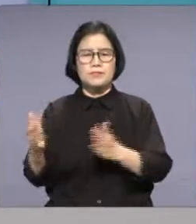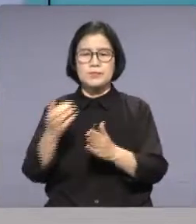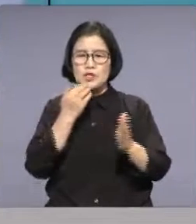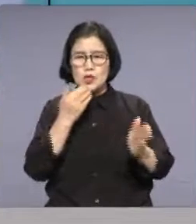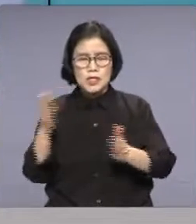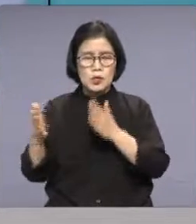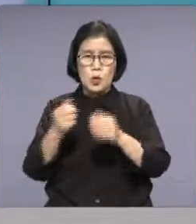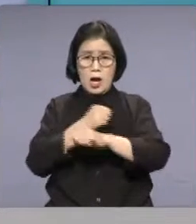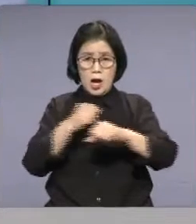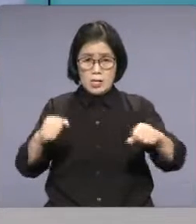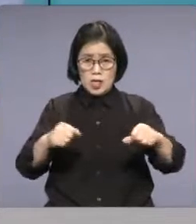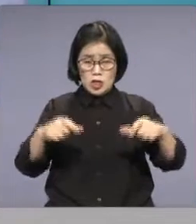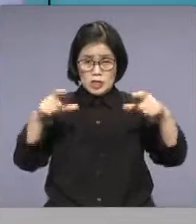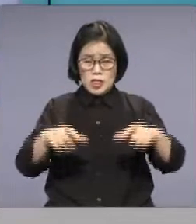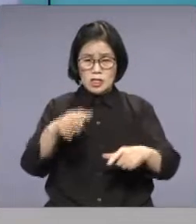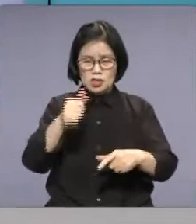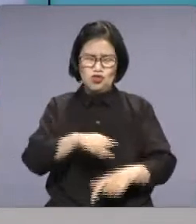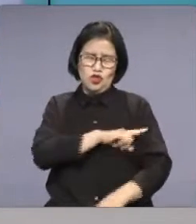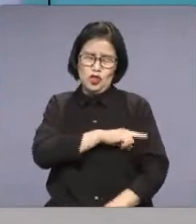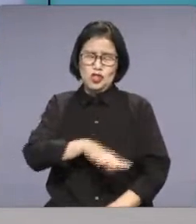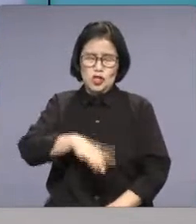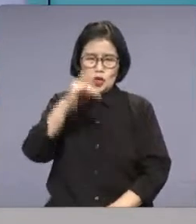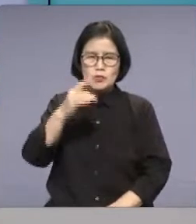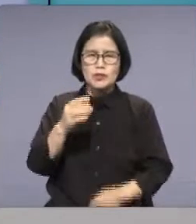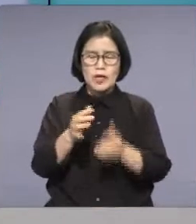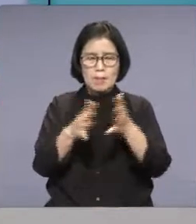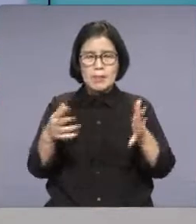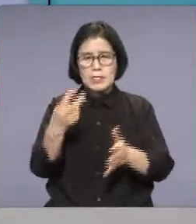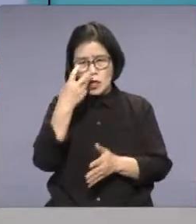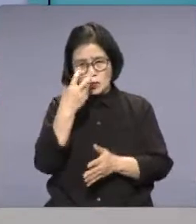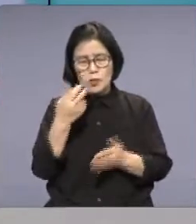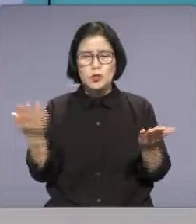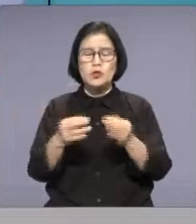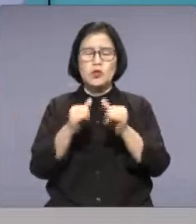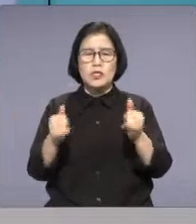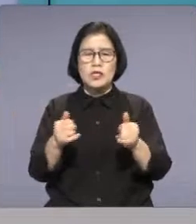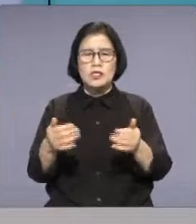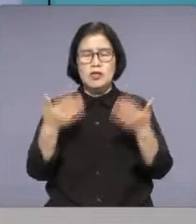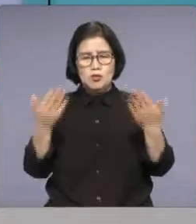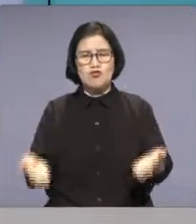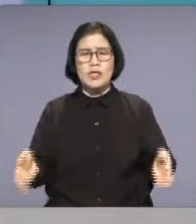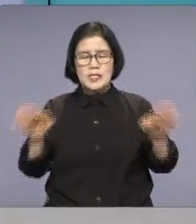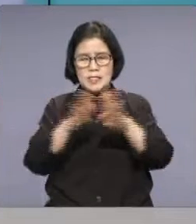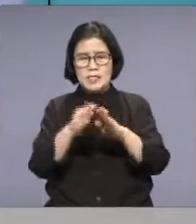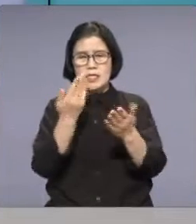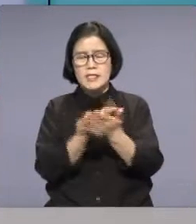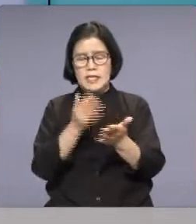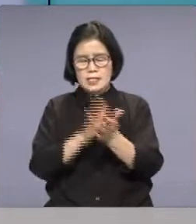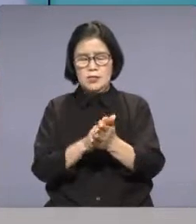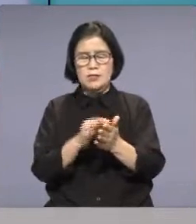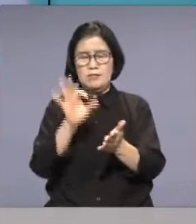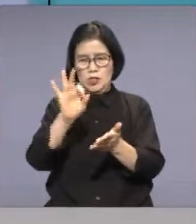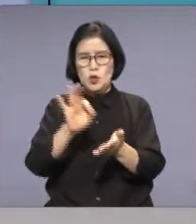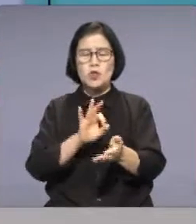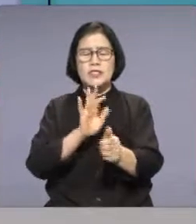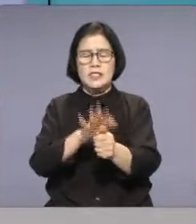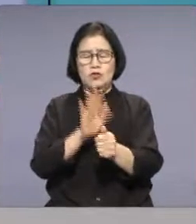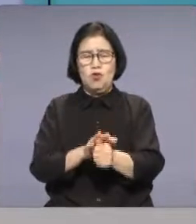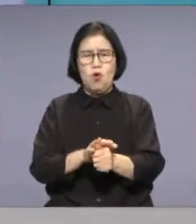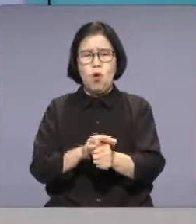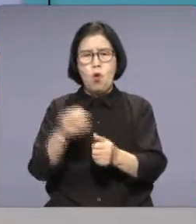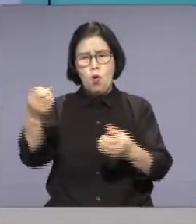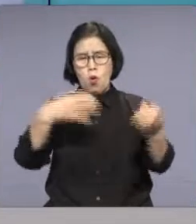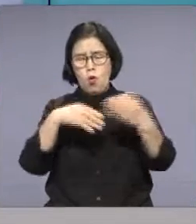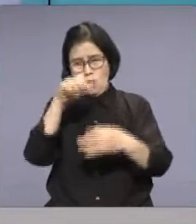경기도가 광역지자체 중 처음 아파트 경비 노동자들의 휴게시설 개선 비용을 지원하고 있는데요. 반응이 좋아